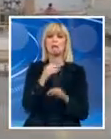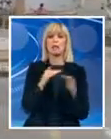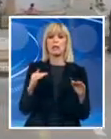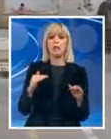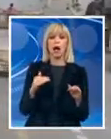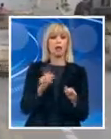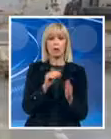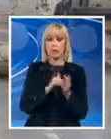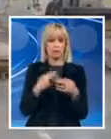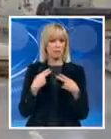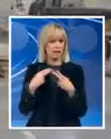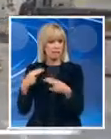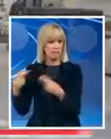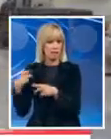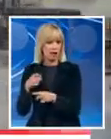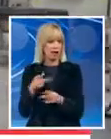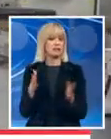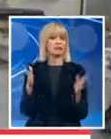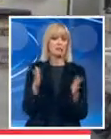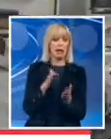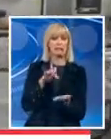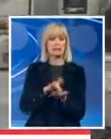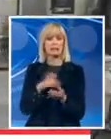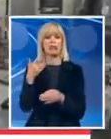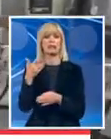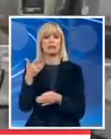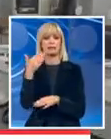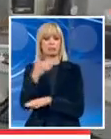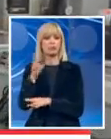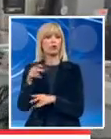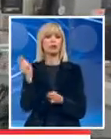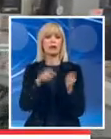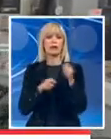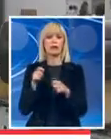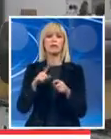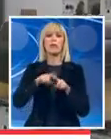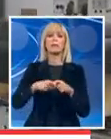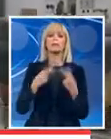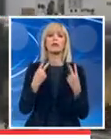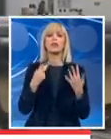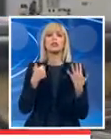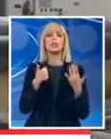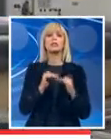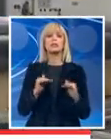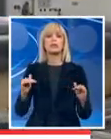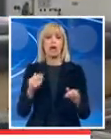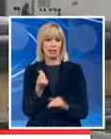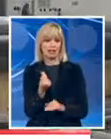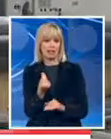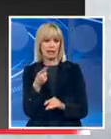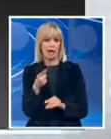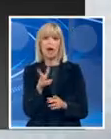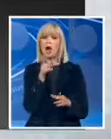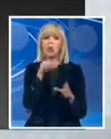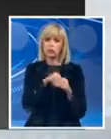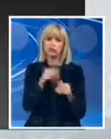dinara bespovratno, mala i srednja preduzeća moći će da nabave opremu vrednu 6 milijardi dinara. Za učešće privredniku je